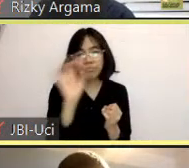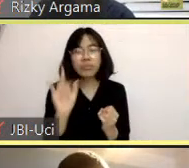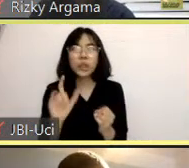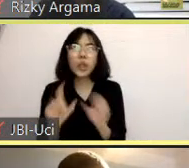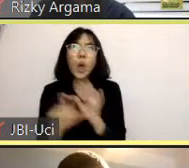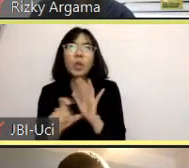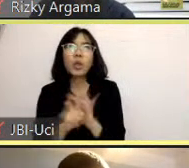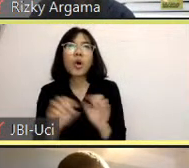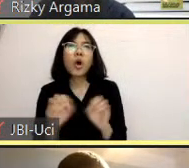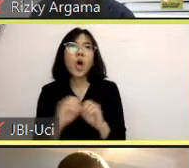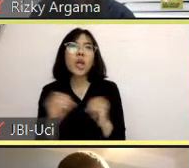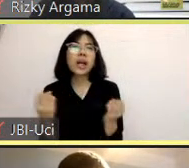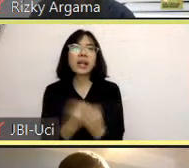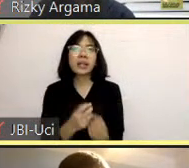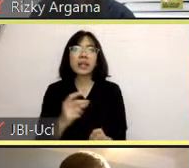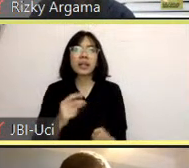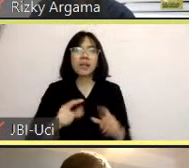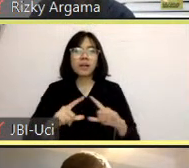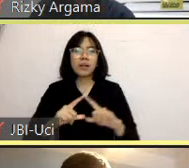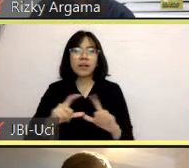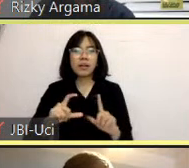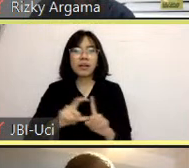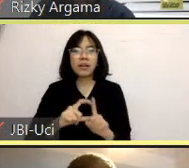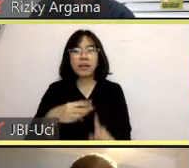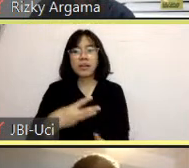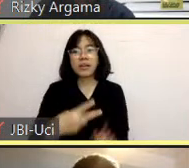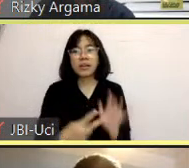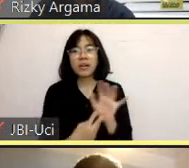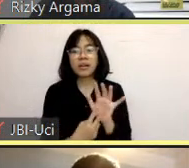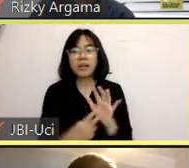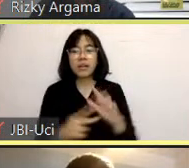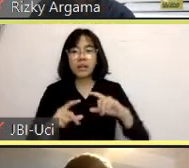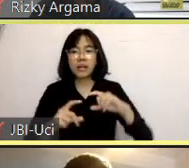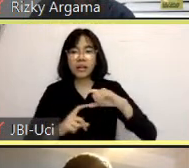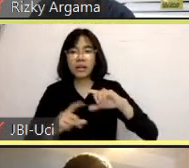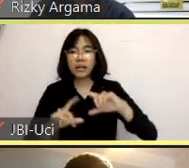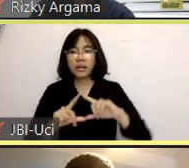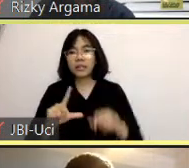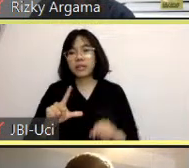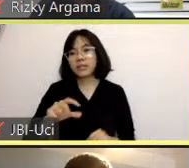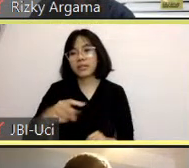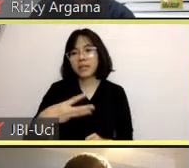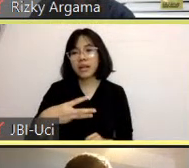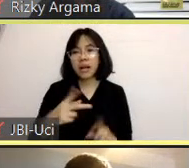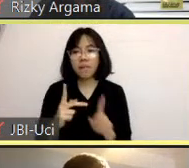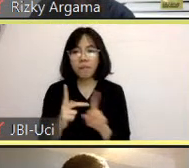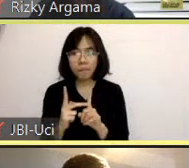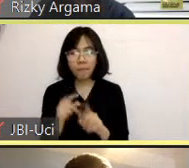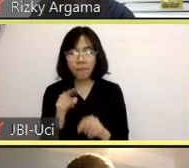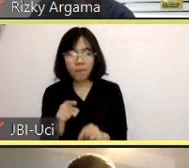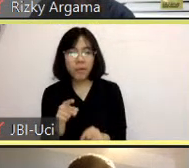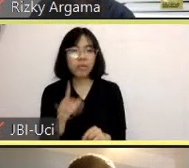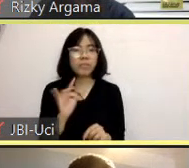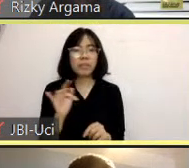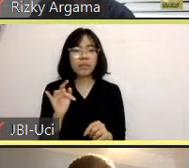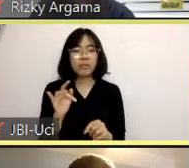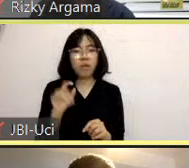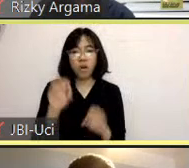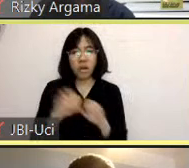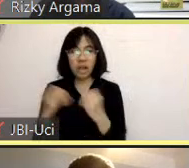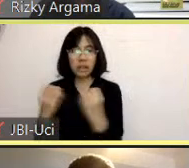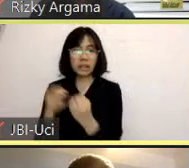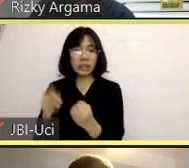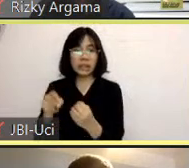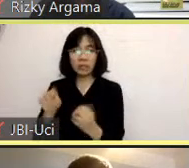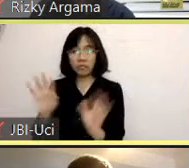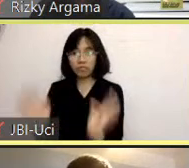Yayasan Raden Saleh. Dan ada beberapa organisasi yang disebut di tahun 60-an itu dilarang, gitu, karena tidak mau